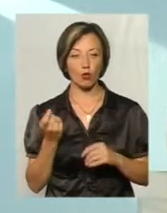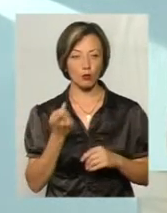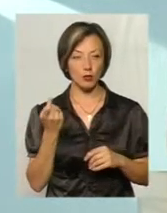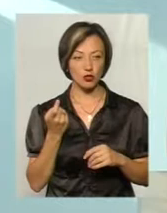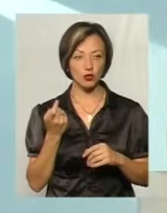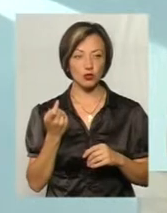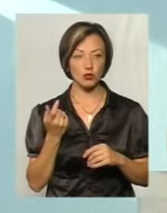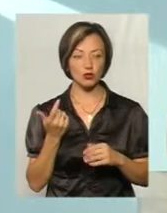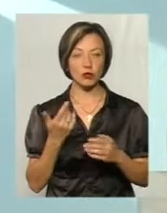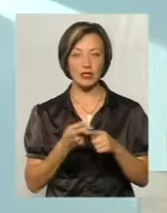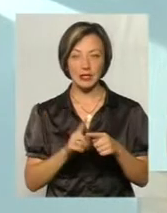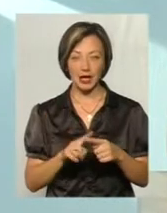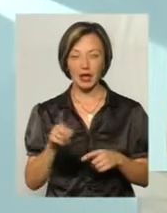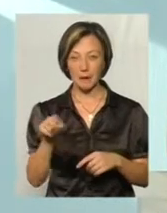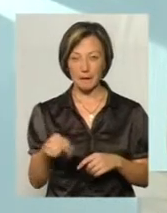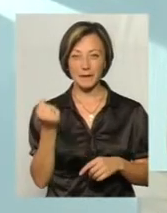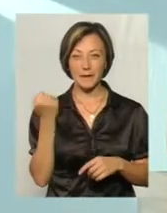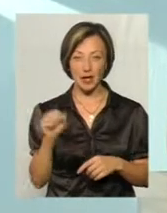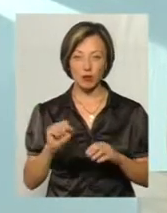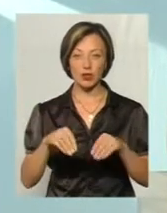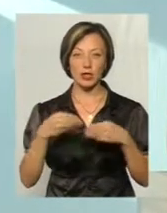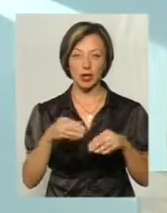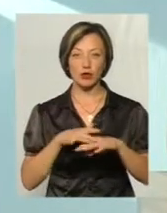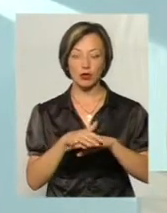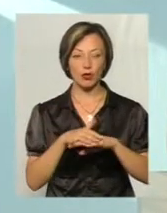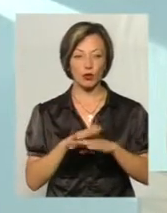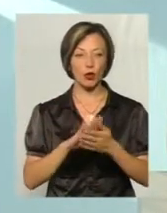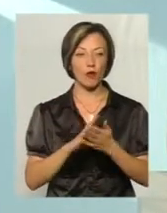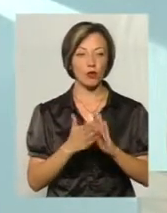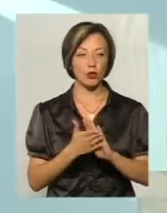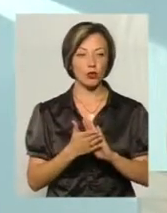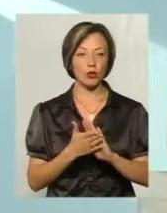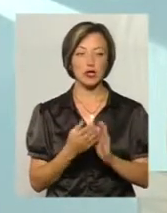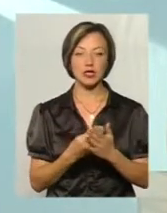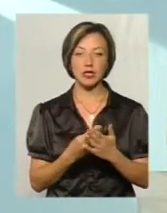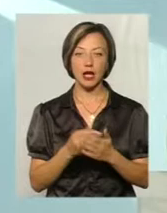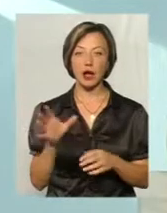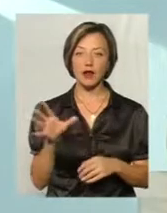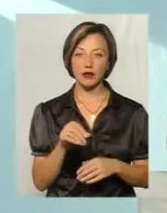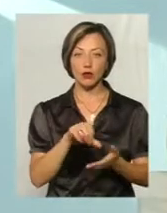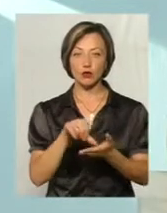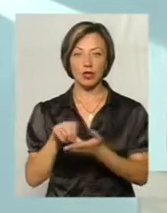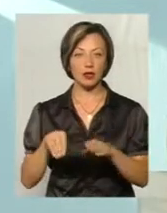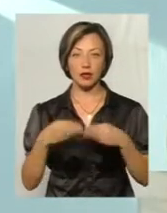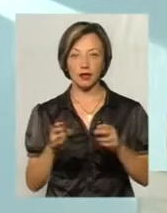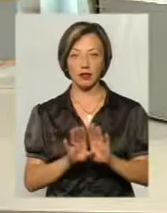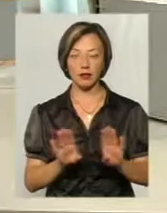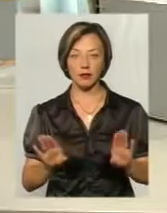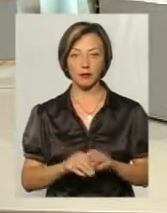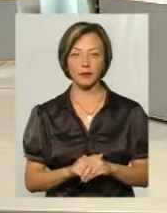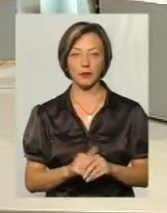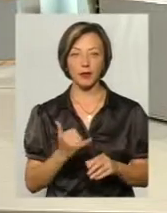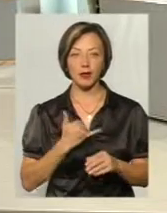той учасник, вже переможець, надає розрахунки договірної ціни. А всі учасники не надають. В